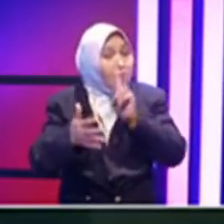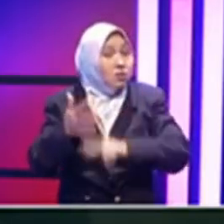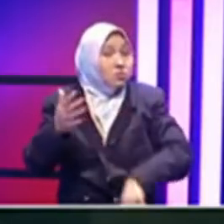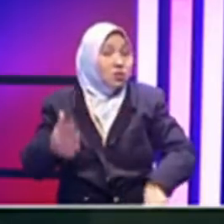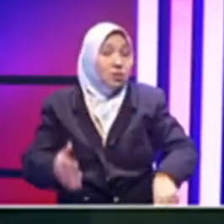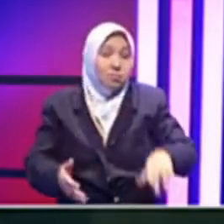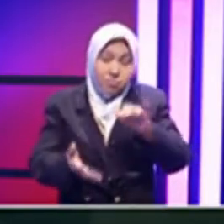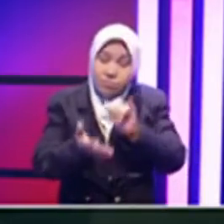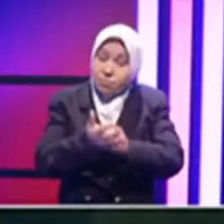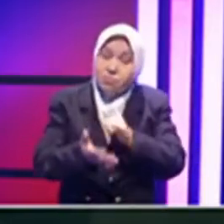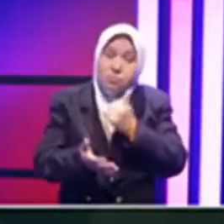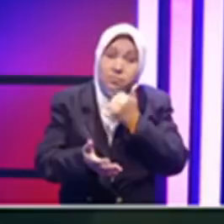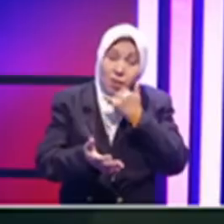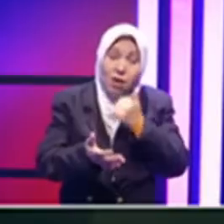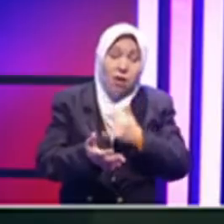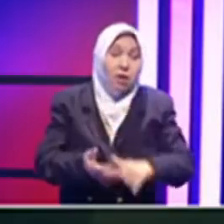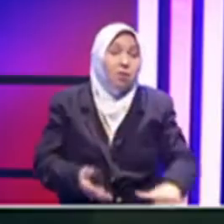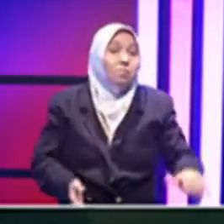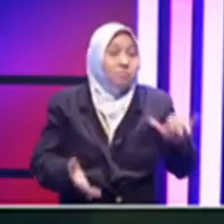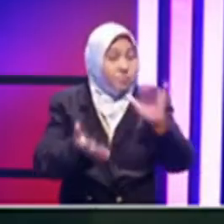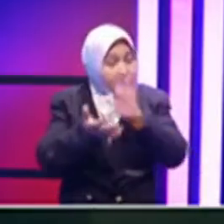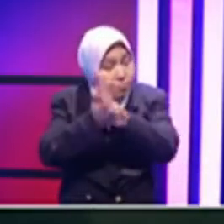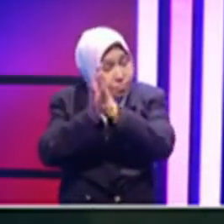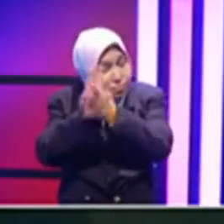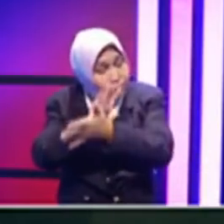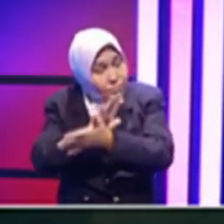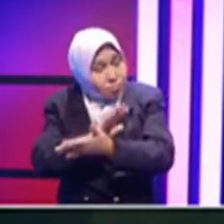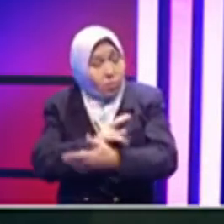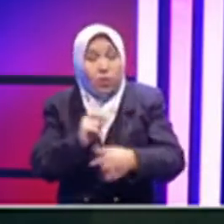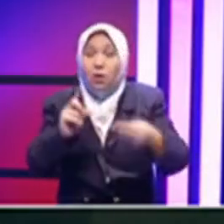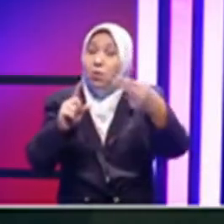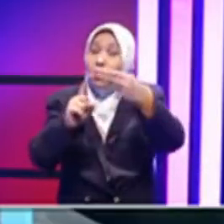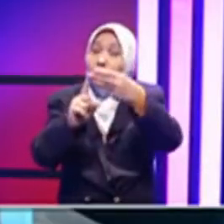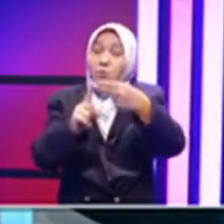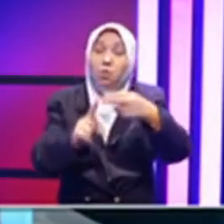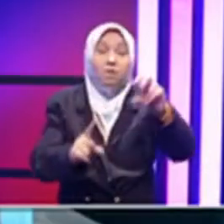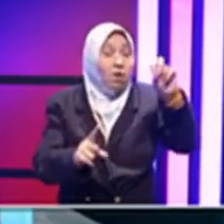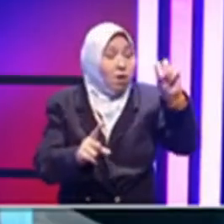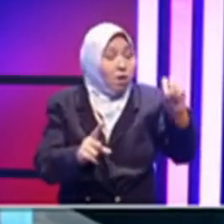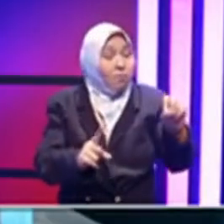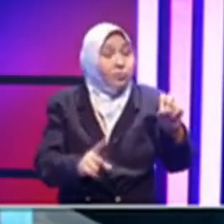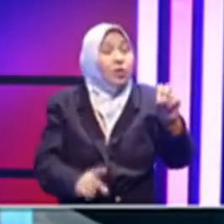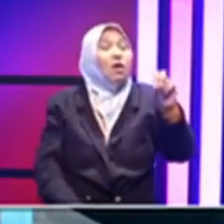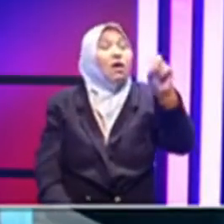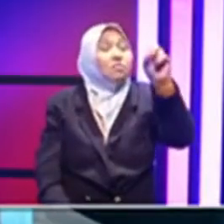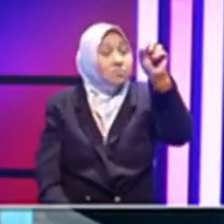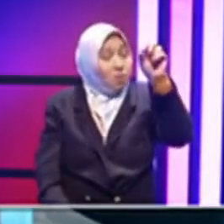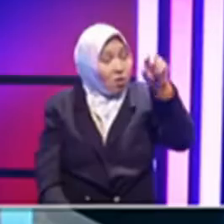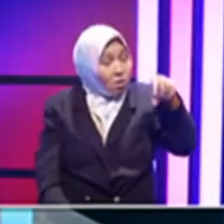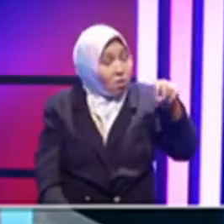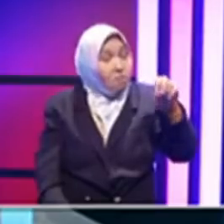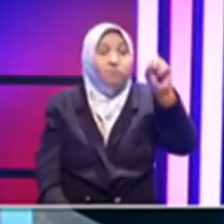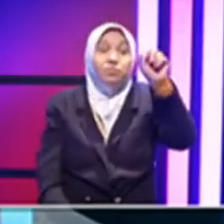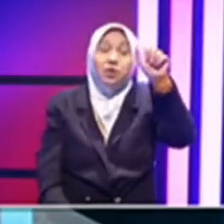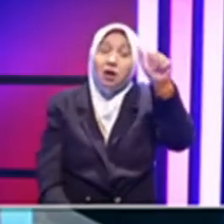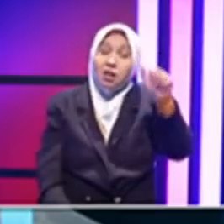keluar tu. Atau tukar dan sebagainya. Maka huruf qaf adalah ejak dia qaf alif fa. Di hujung tu fa